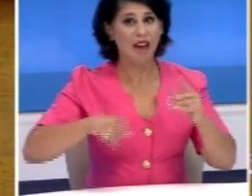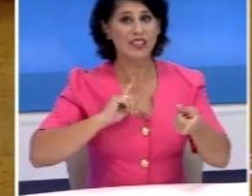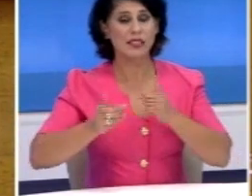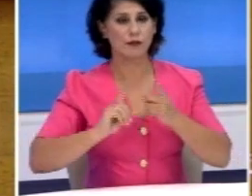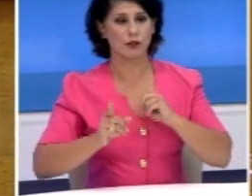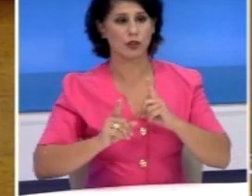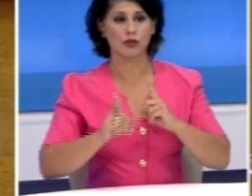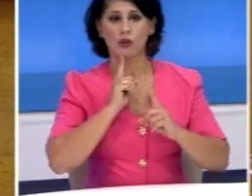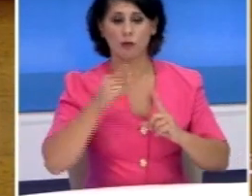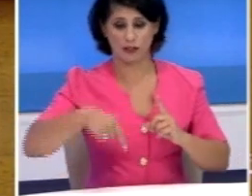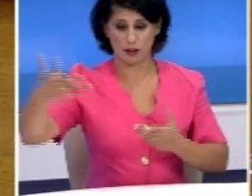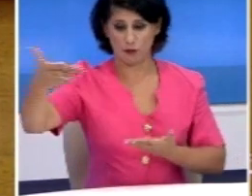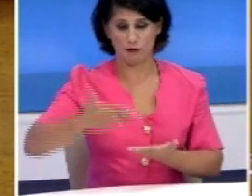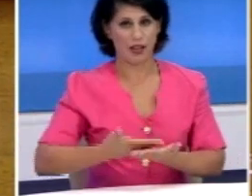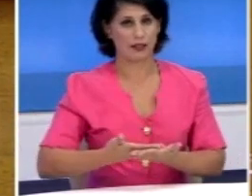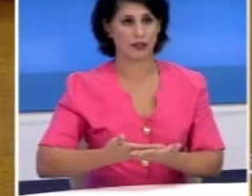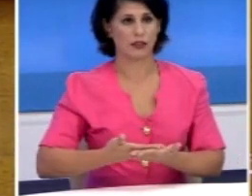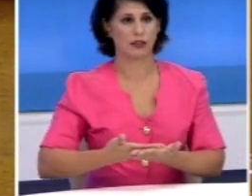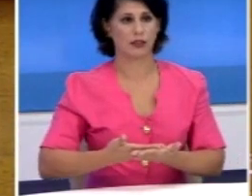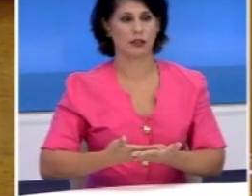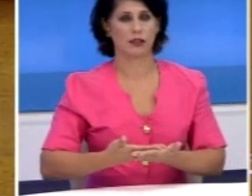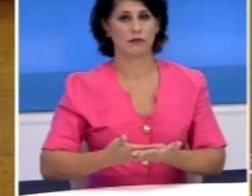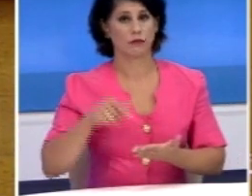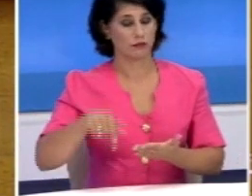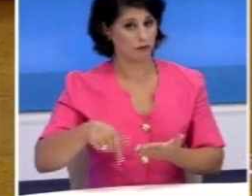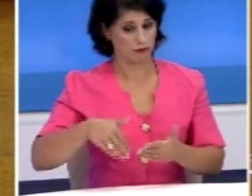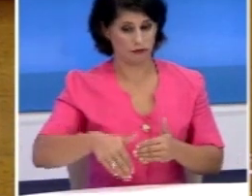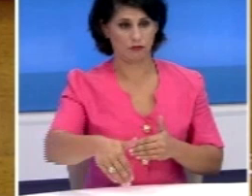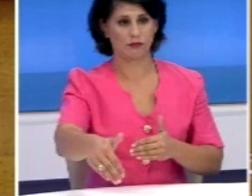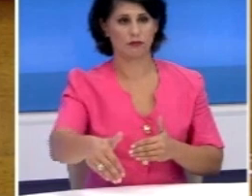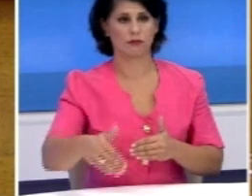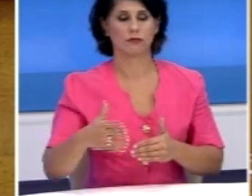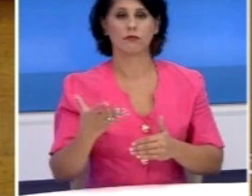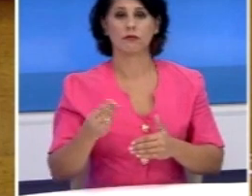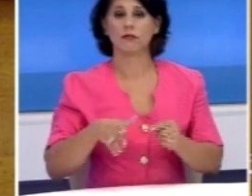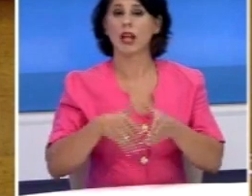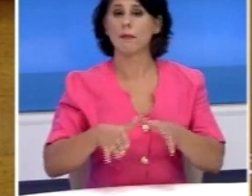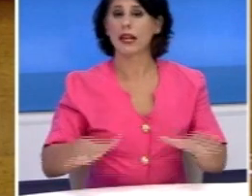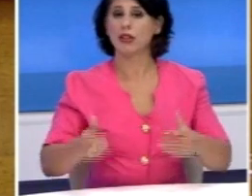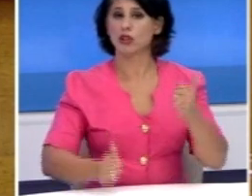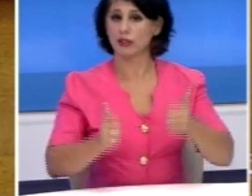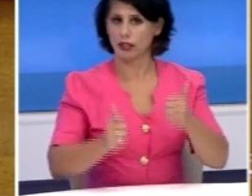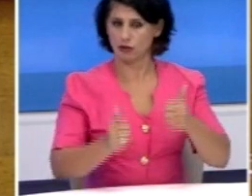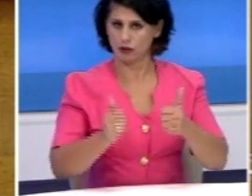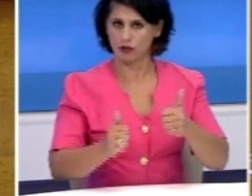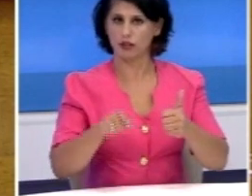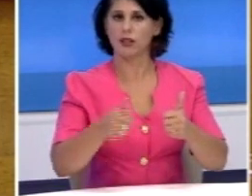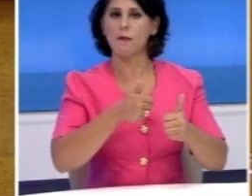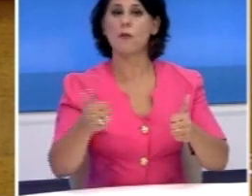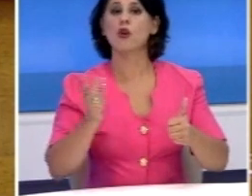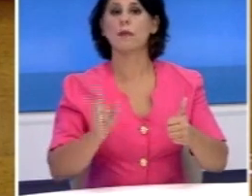συμφωνίες, σαν αυτές που φέρνετε, εν μέσω μάλιστα σφοδρών ιμπεριαλιστικών ανταγωνισμών, είναι